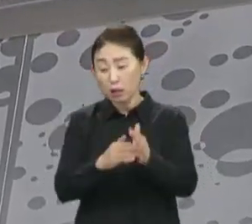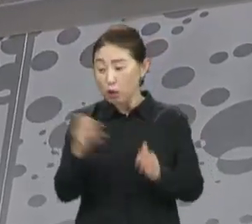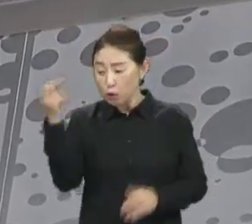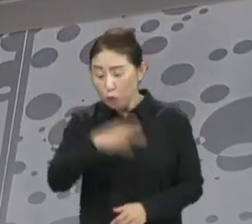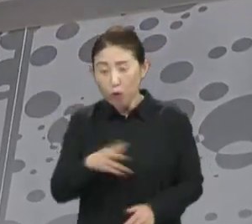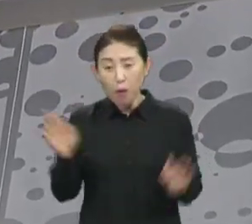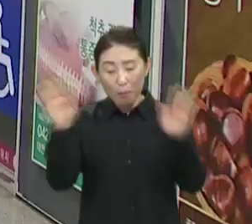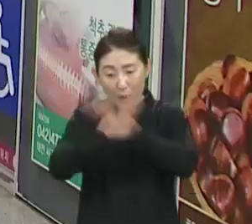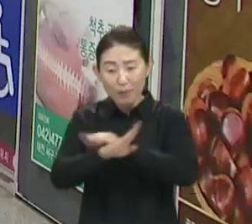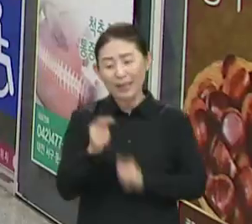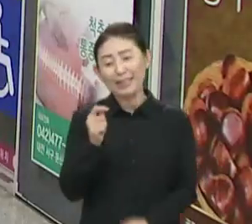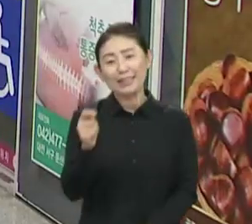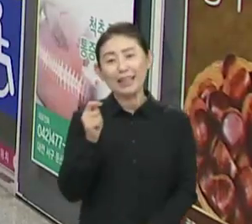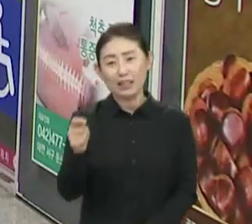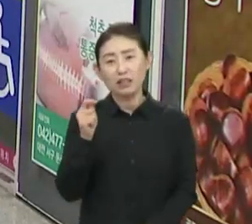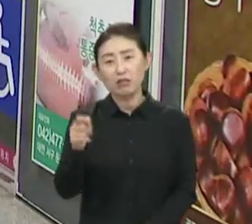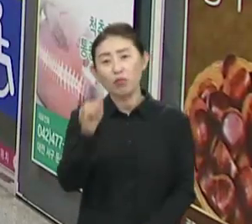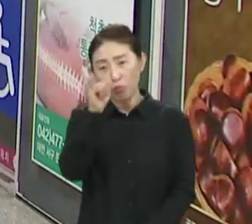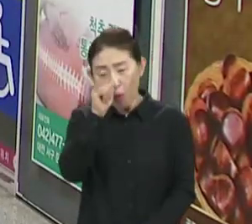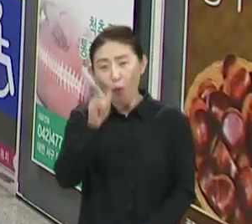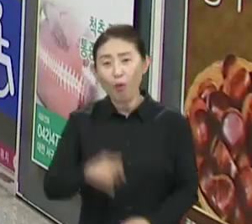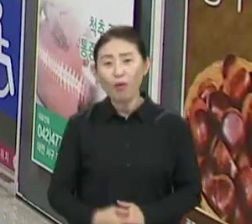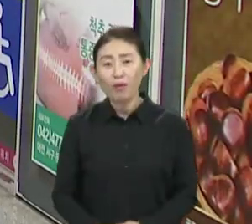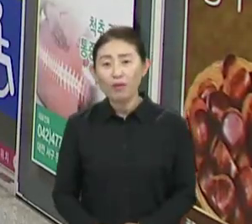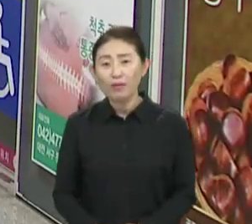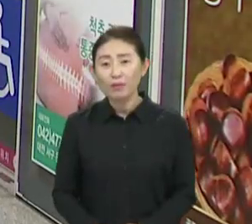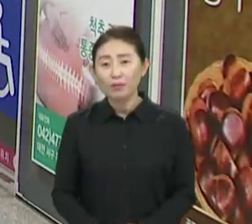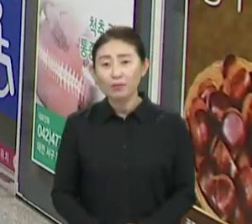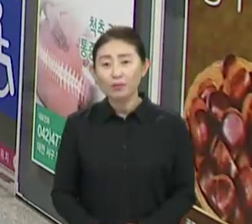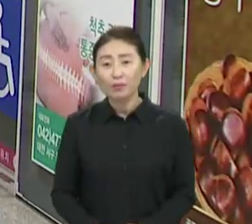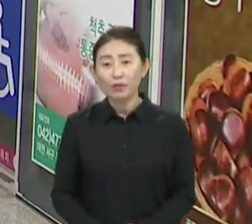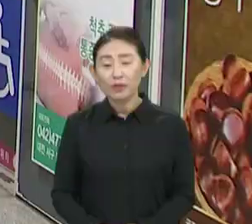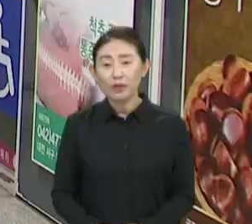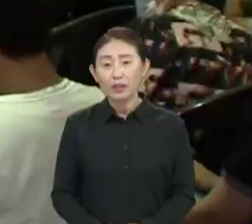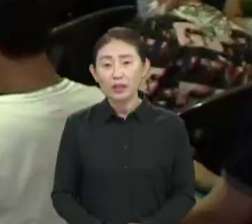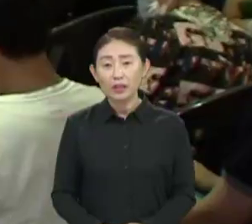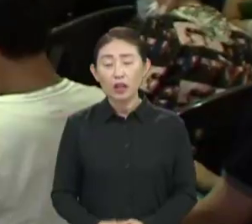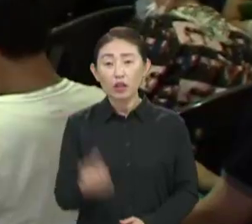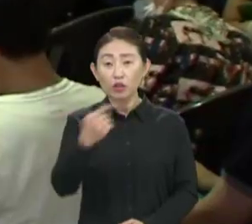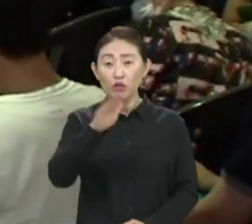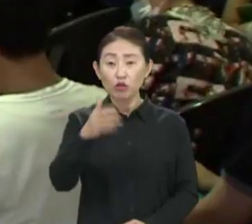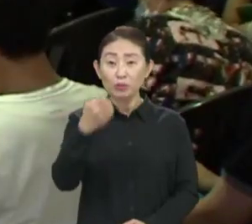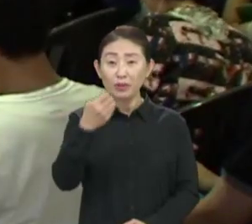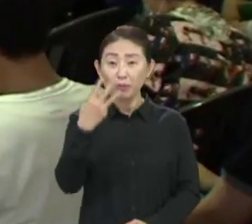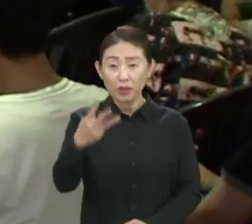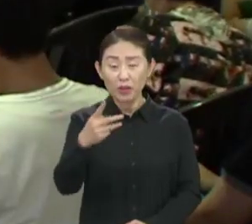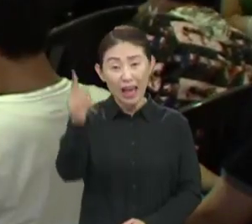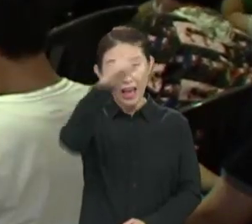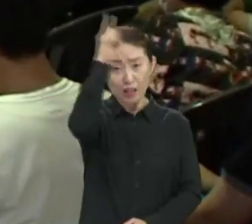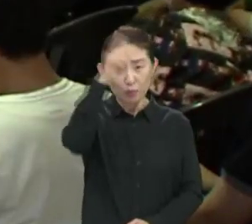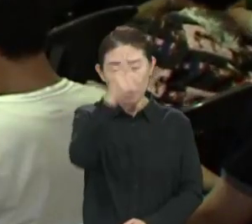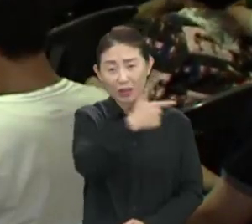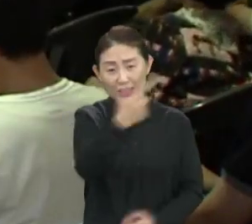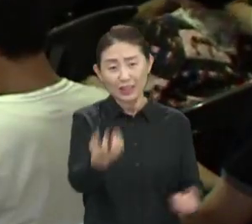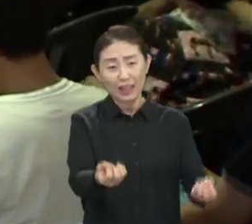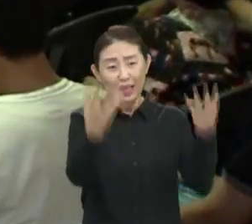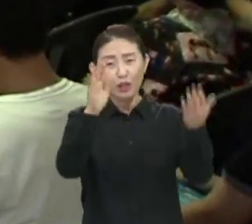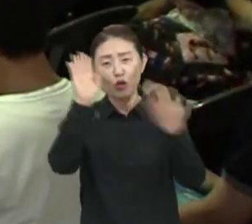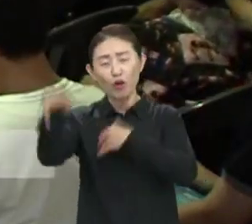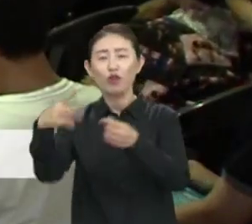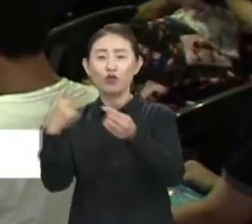임시 승차대 운영 등 시민 편의 대책도 마련됐습니다. 93 대전 엑스포 일에 가장 많은 방문객이 찾은 대전